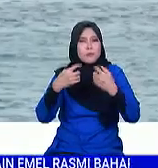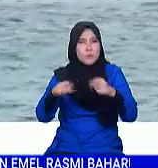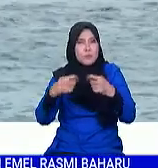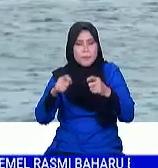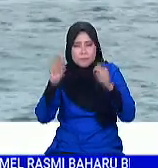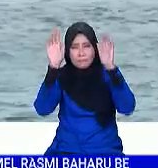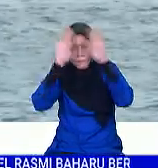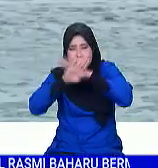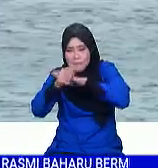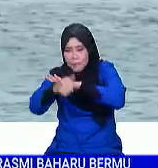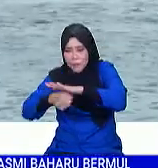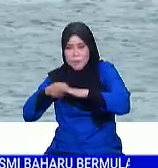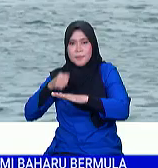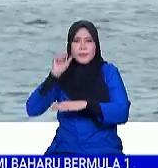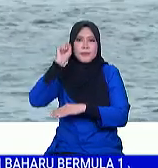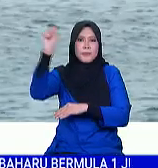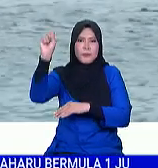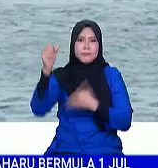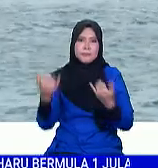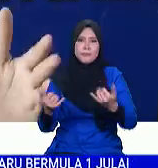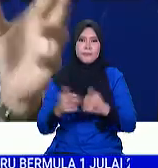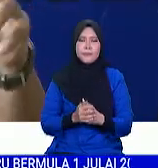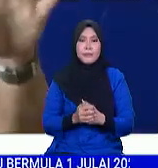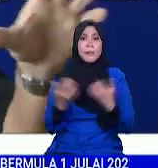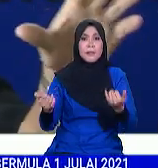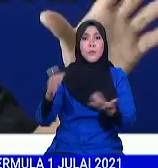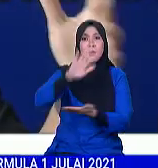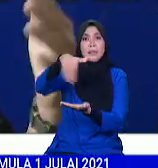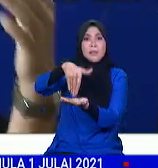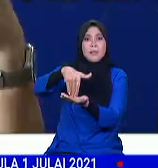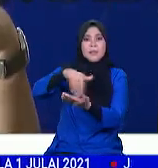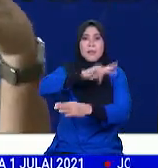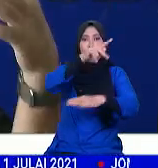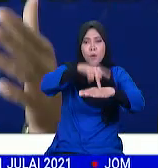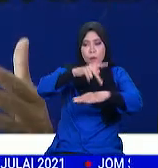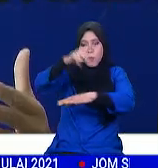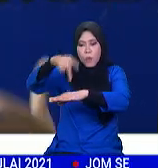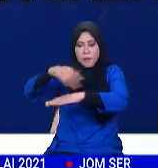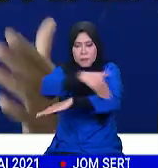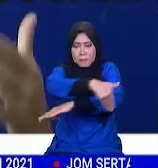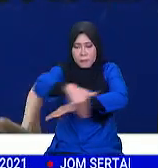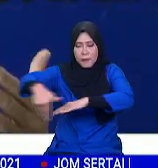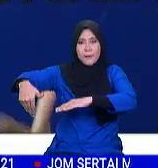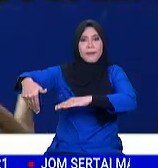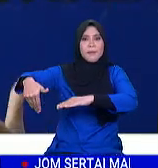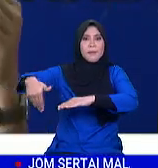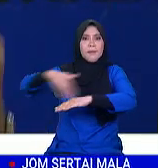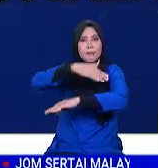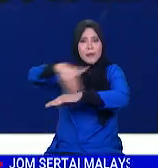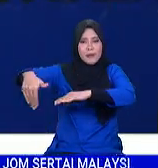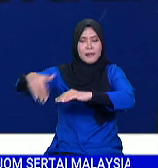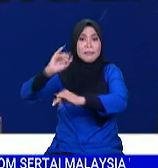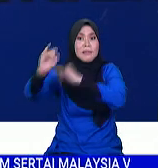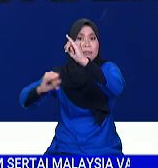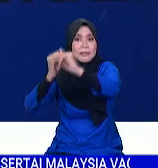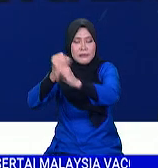menjadi tempat persembunyian di negeri ini jualkan tengah-tengah Dewa sekaligus menjadi pulau-pulau yang bersepeda dengan sepeda perairan atau bangsa